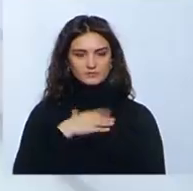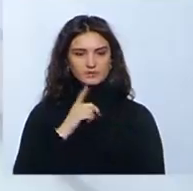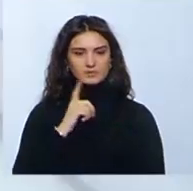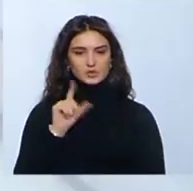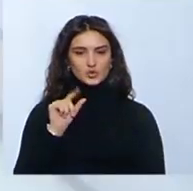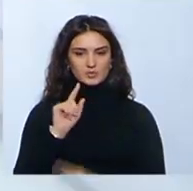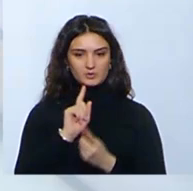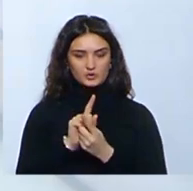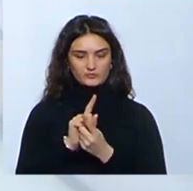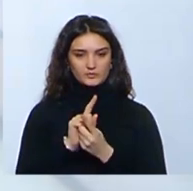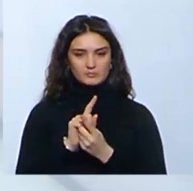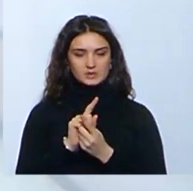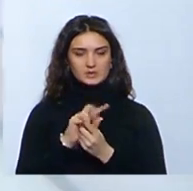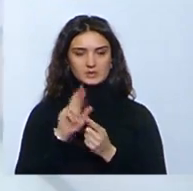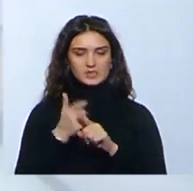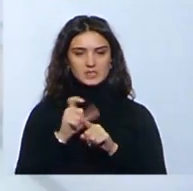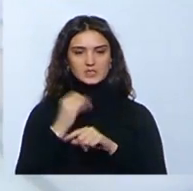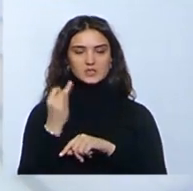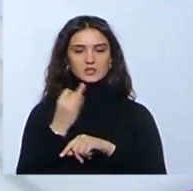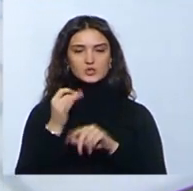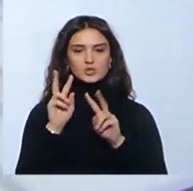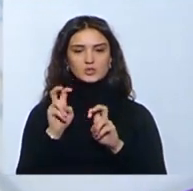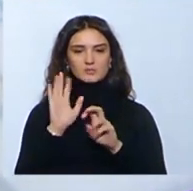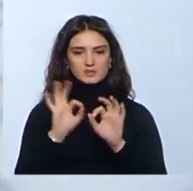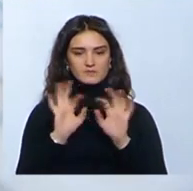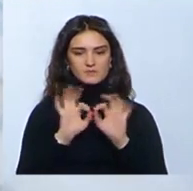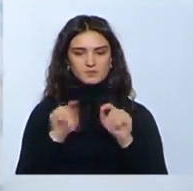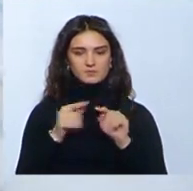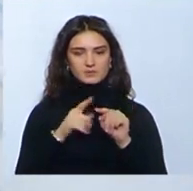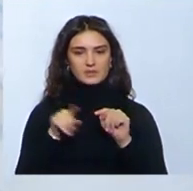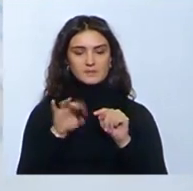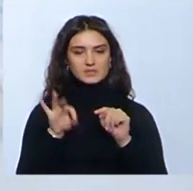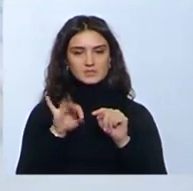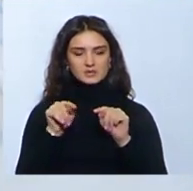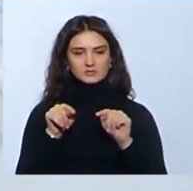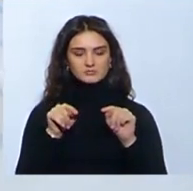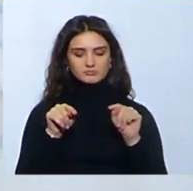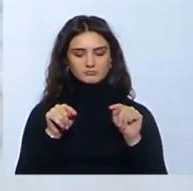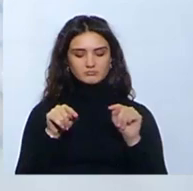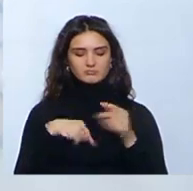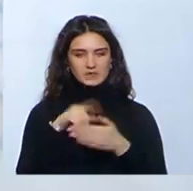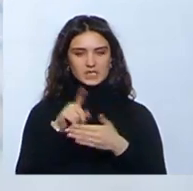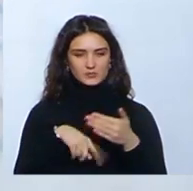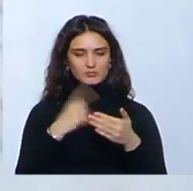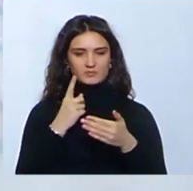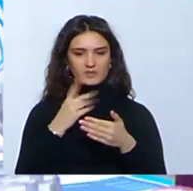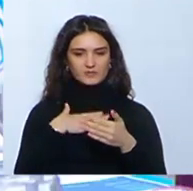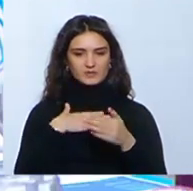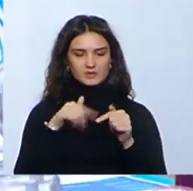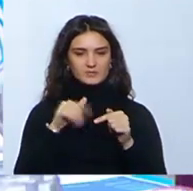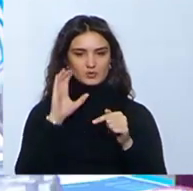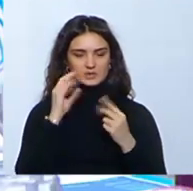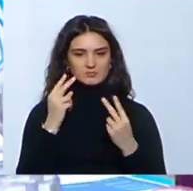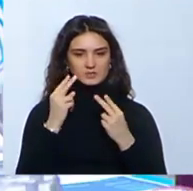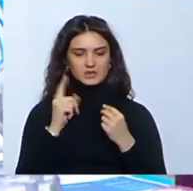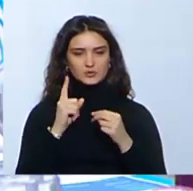ერთმანეთ ორშაბათ შევხვდებით და ძალიან საინტერესო თემას შევეხებით, რომელზედაც გარწმუნებთ პირველად ჩვენს გადაცემაში